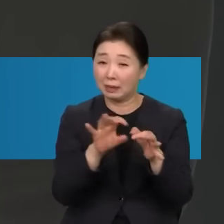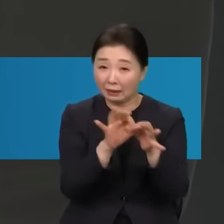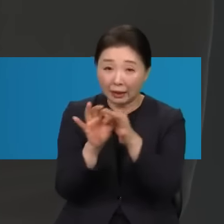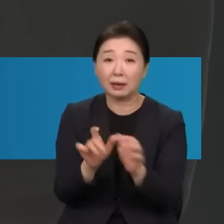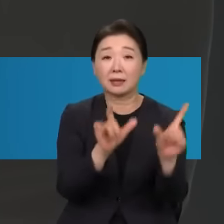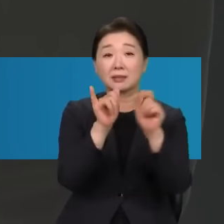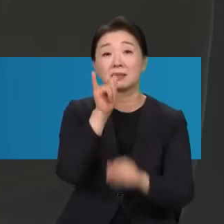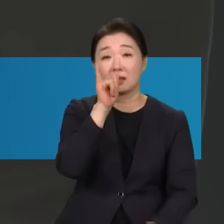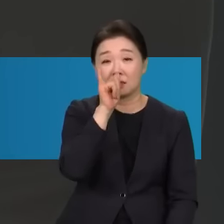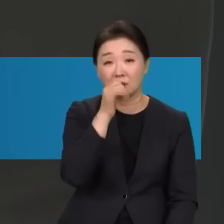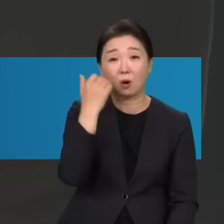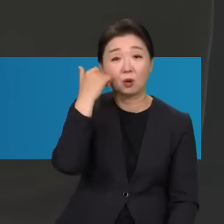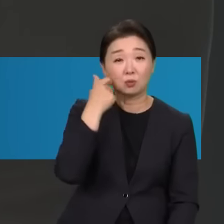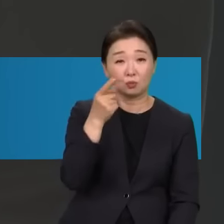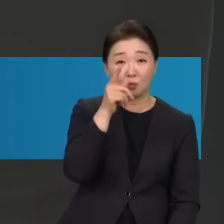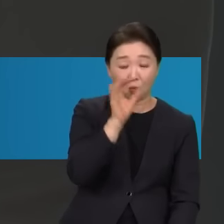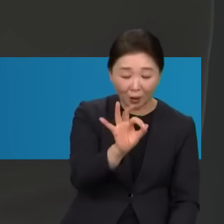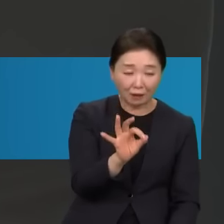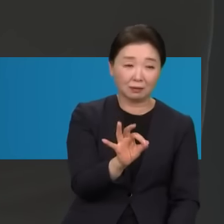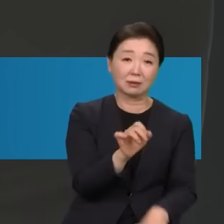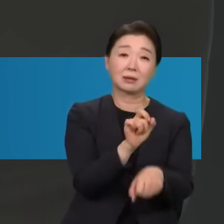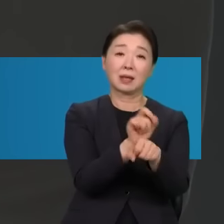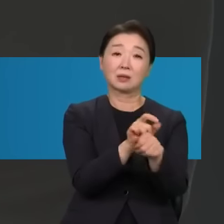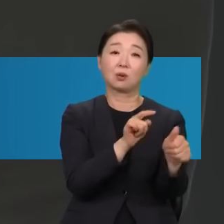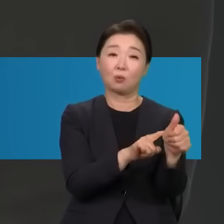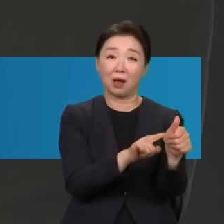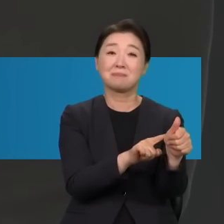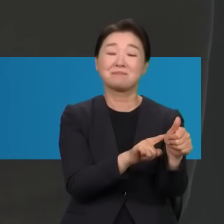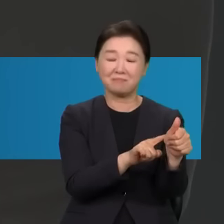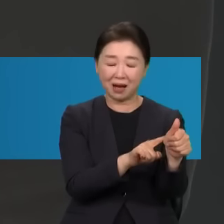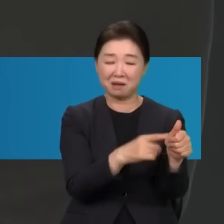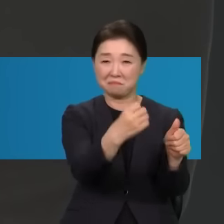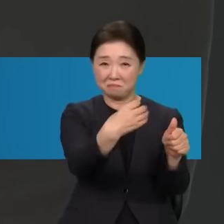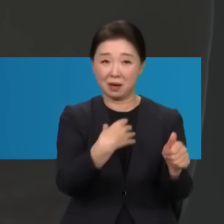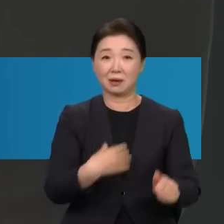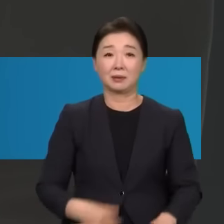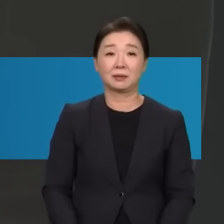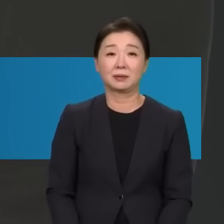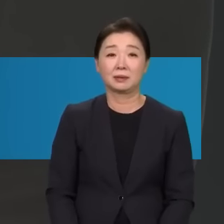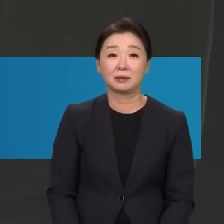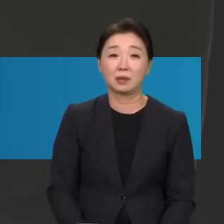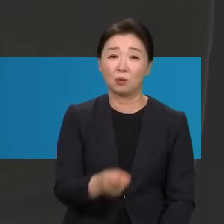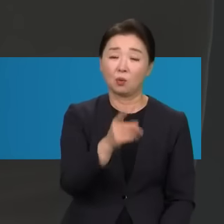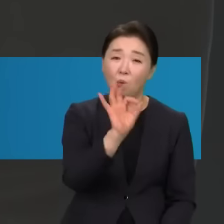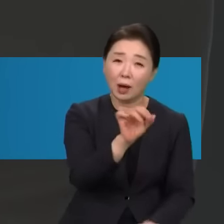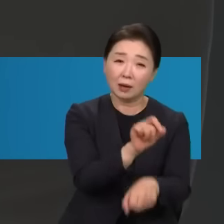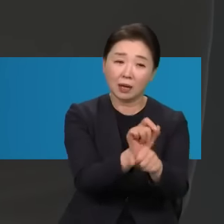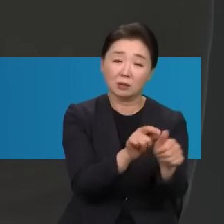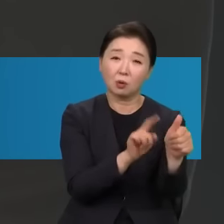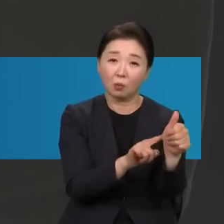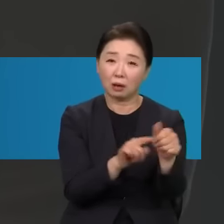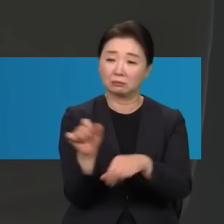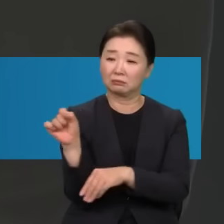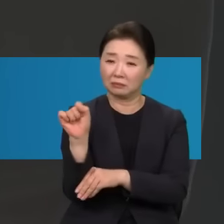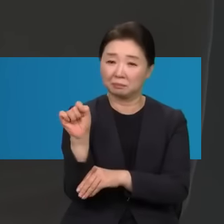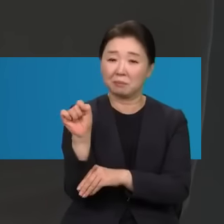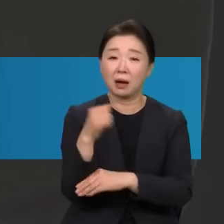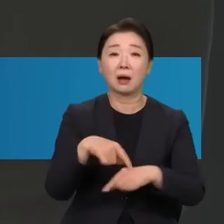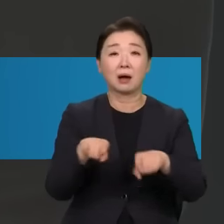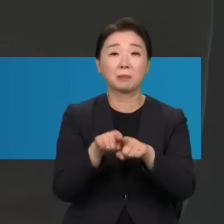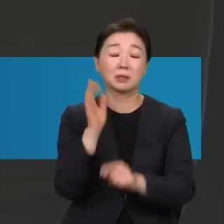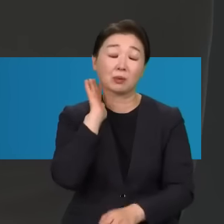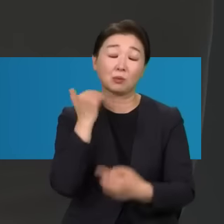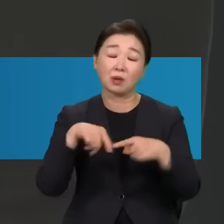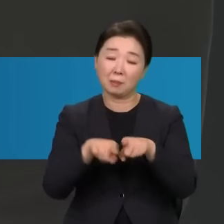라인으로 지목된 황모 행정관을 콕 집어서 JTBC에 언급했습니다. 황 행정관이 모는 차를 타고 대통령과